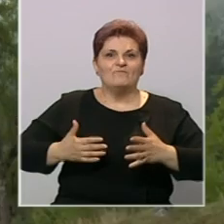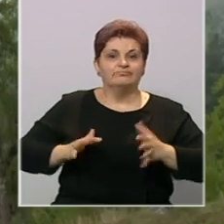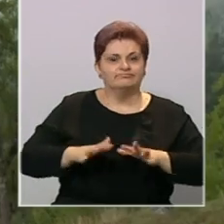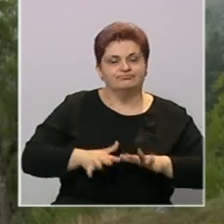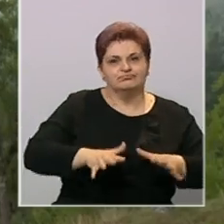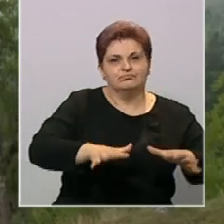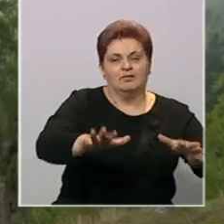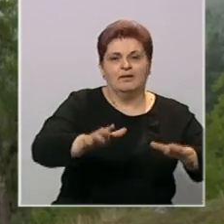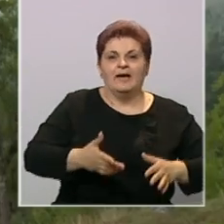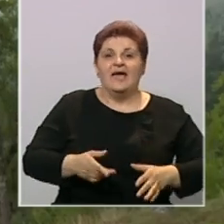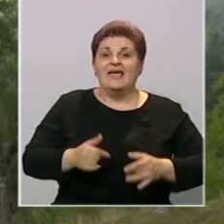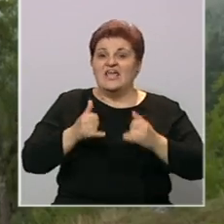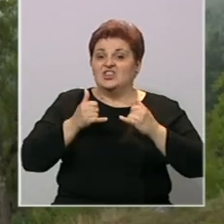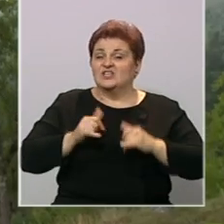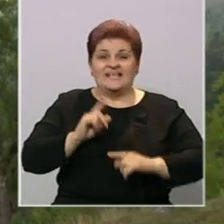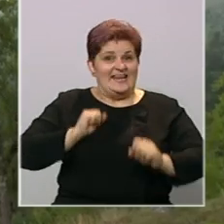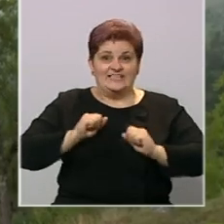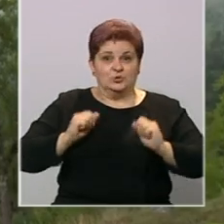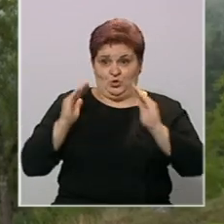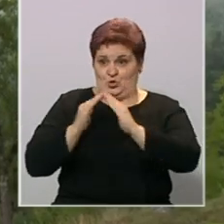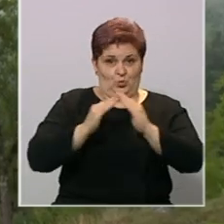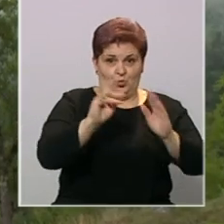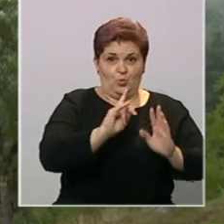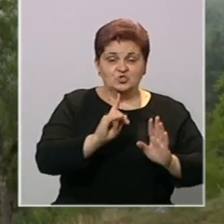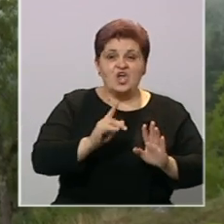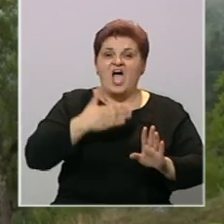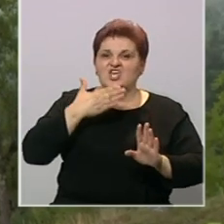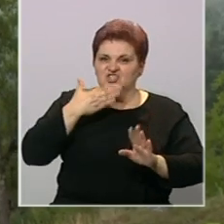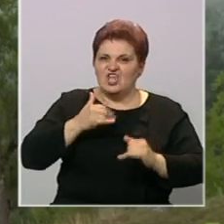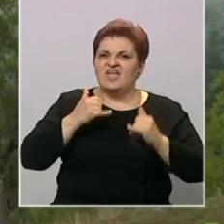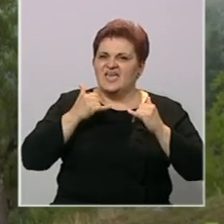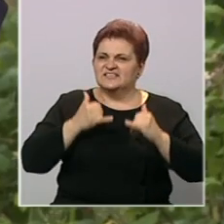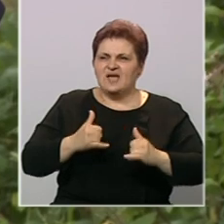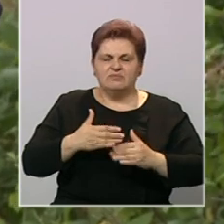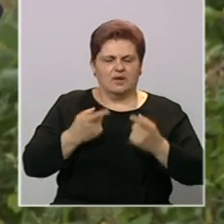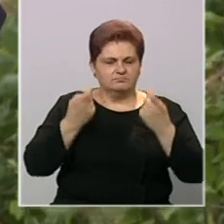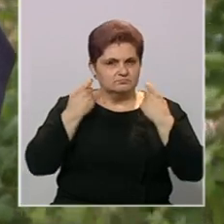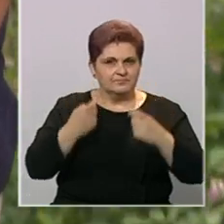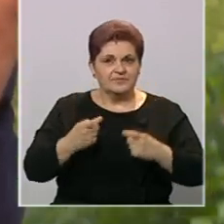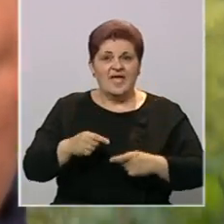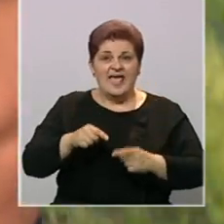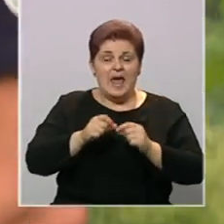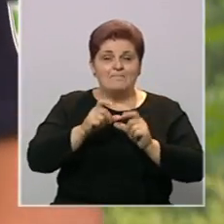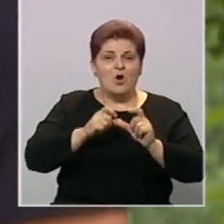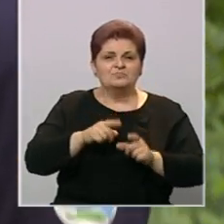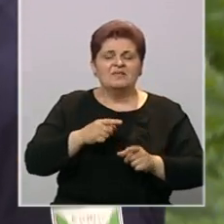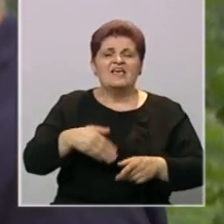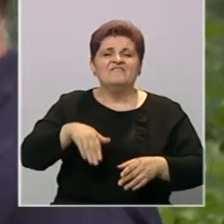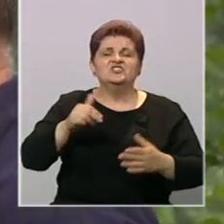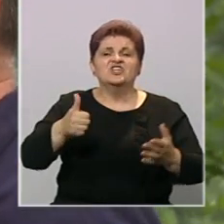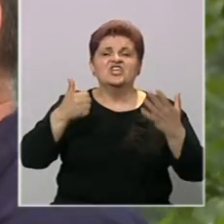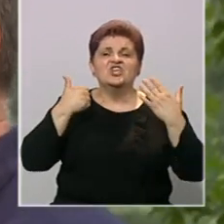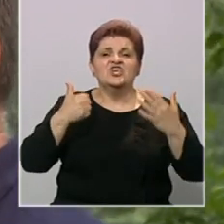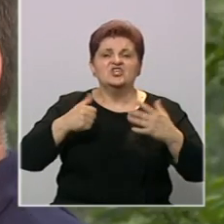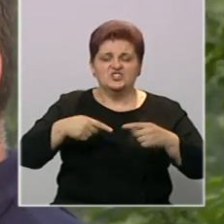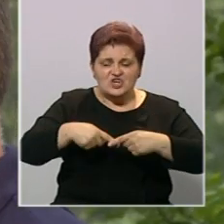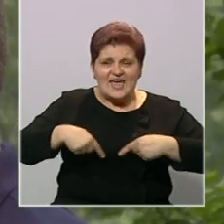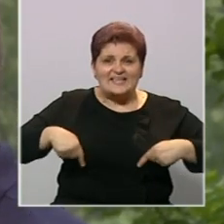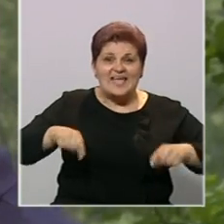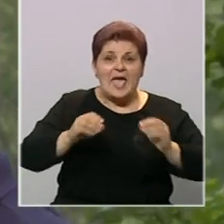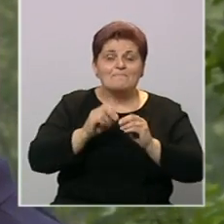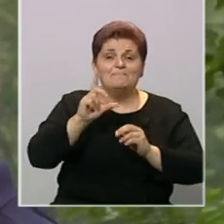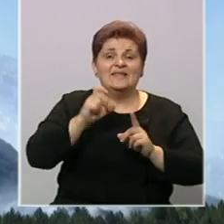širi. Premda za sada nisu ugroženi stambeni objekti, štete su već sad nemjerljive. Na Boračkom jezeru stradalo je više od 60 hektara, a na